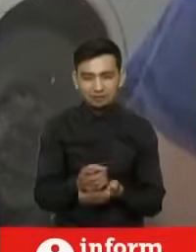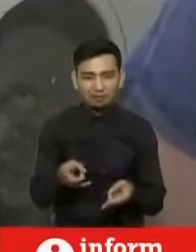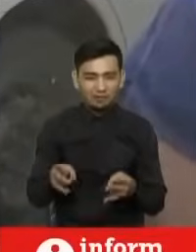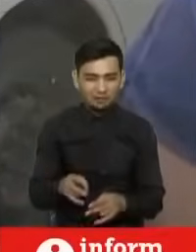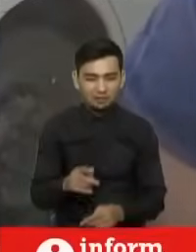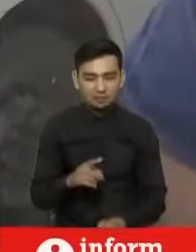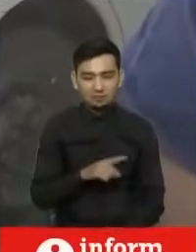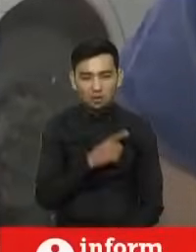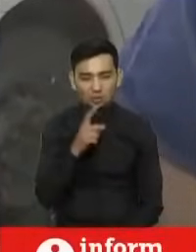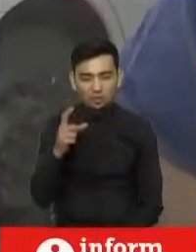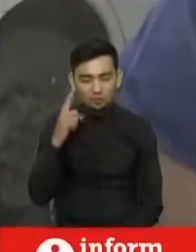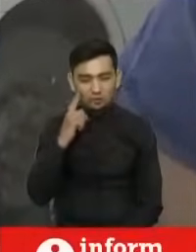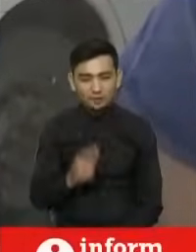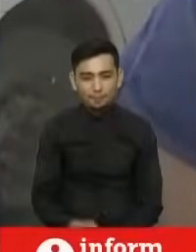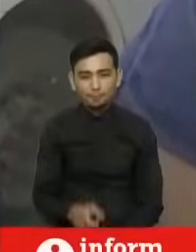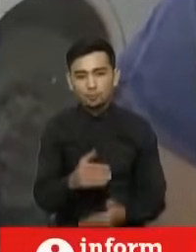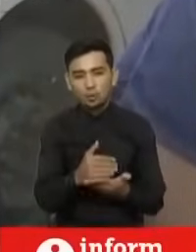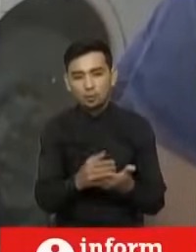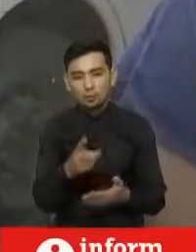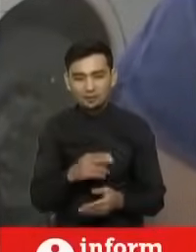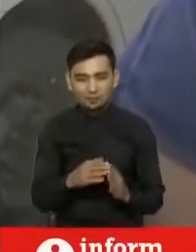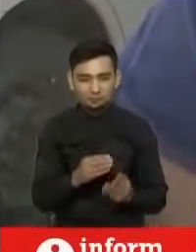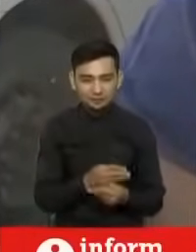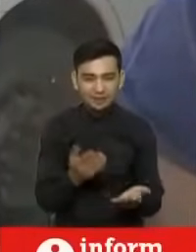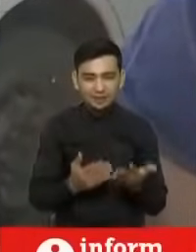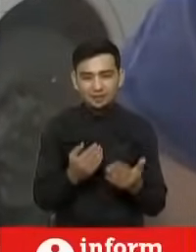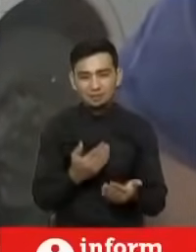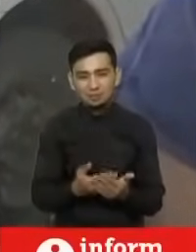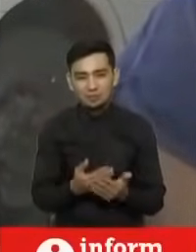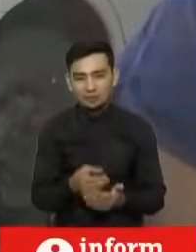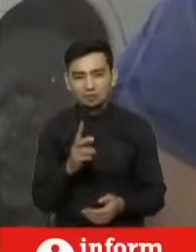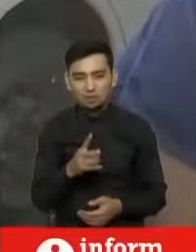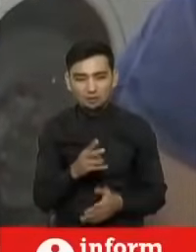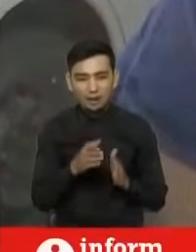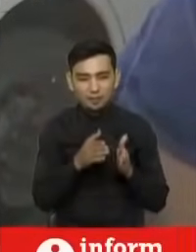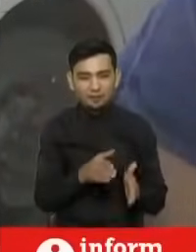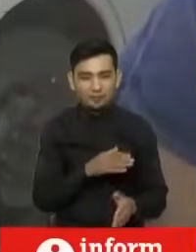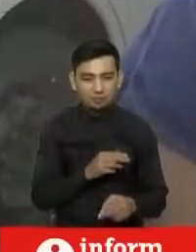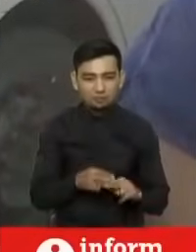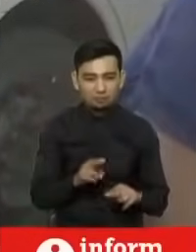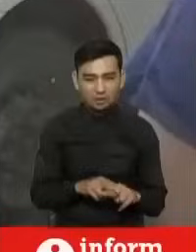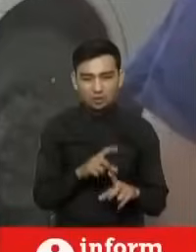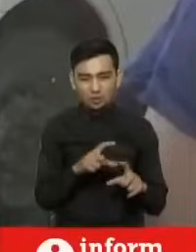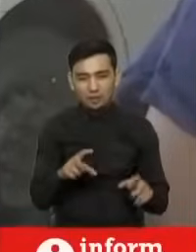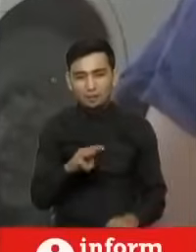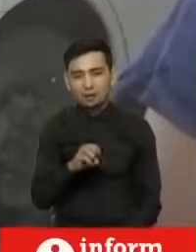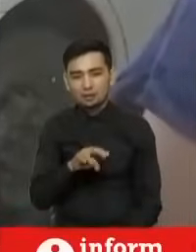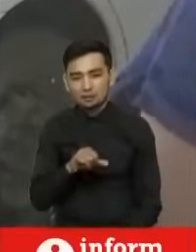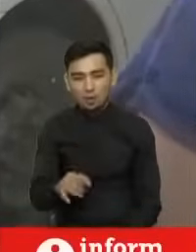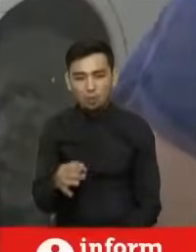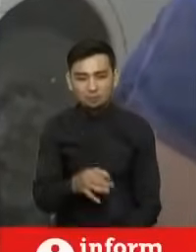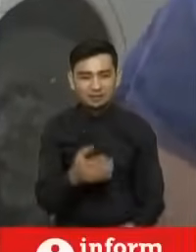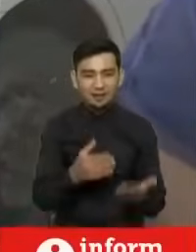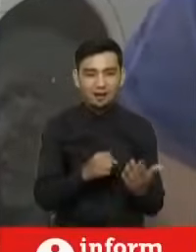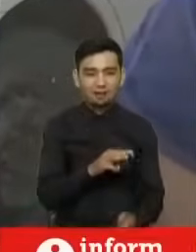вот эти программы переселения, например, которые были направлены, чтобы переселять людей из Мангистауской области или